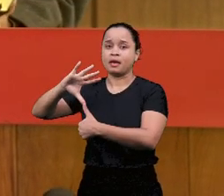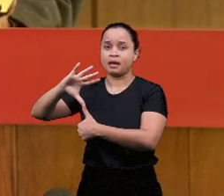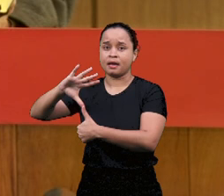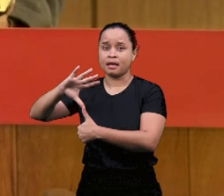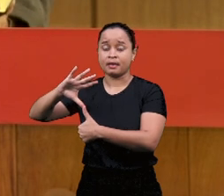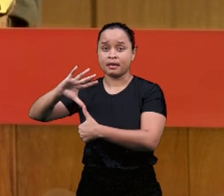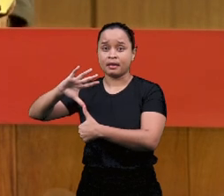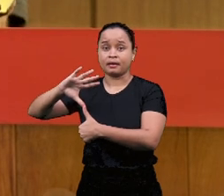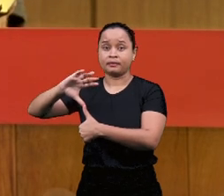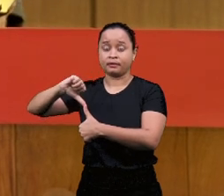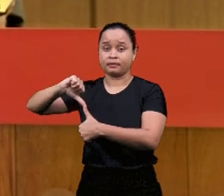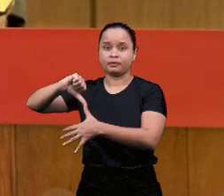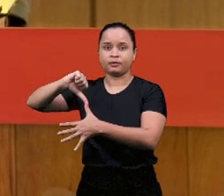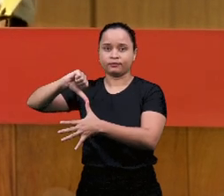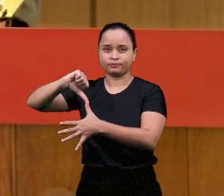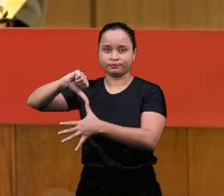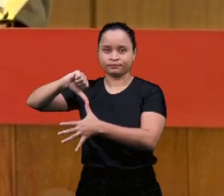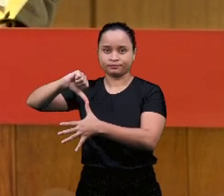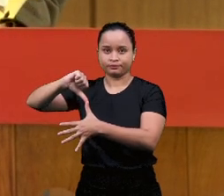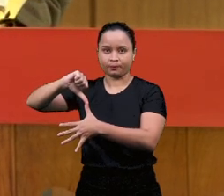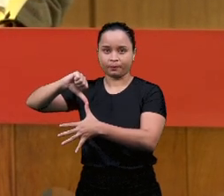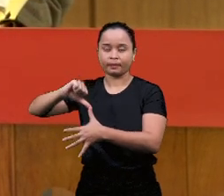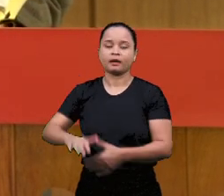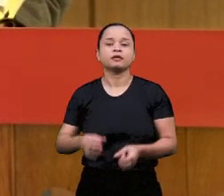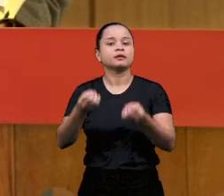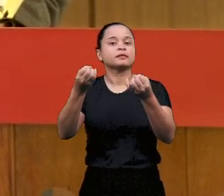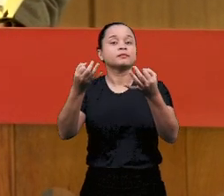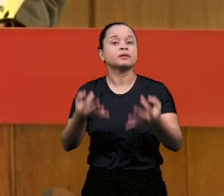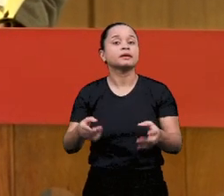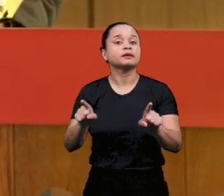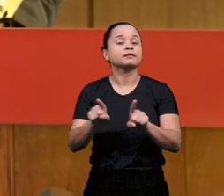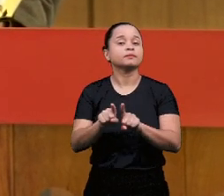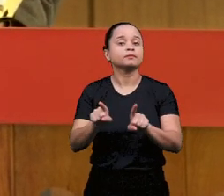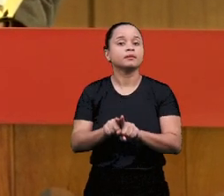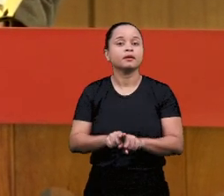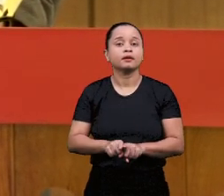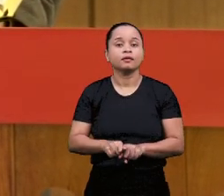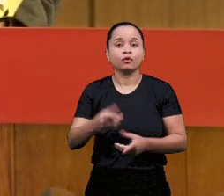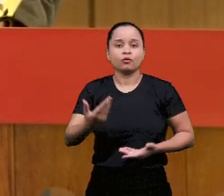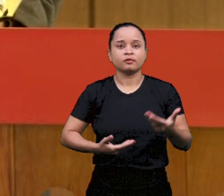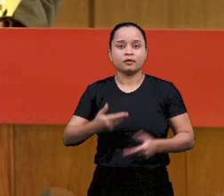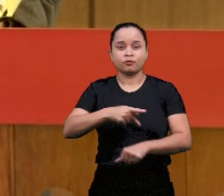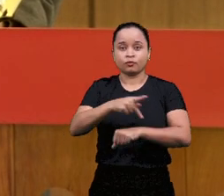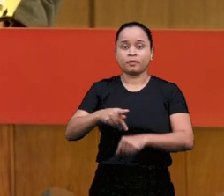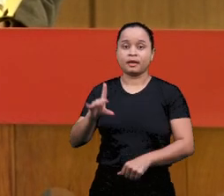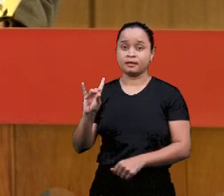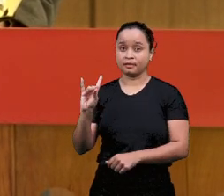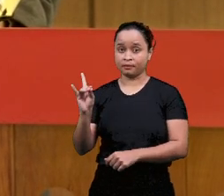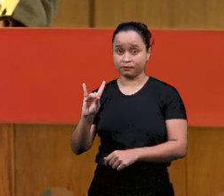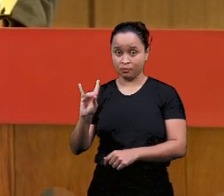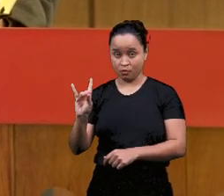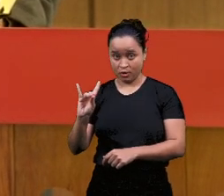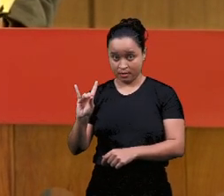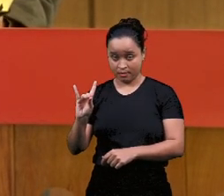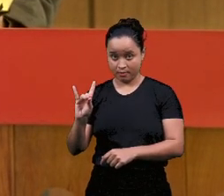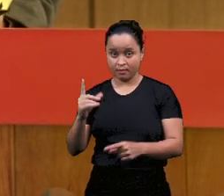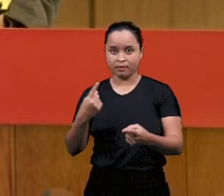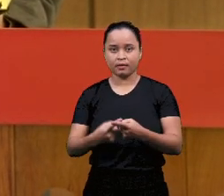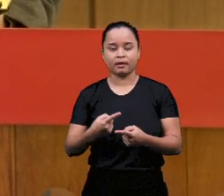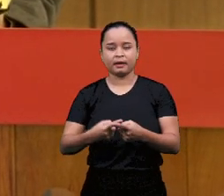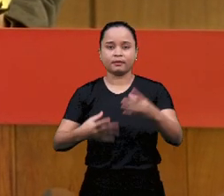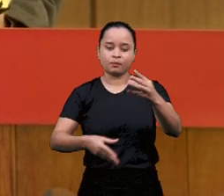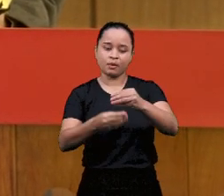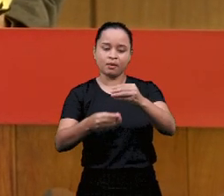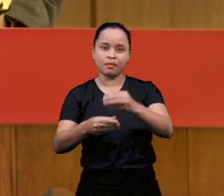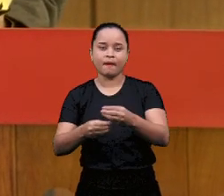les frères et sœurs de Bolivie, cette fois-ci, encore une fois, ont eu un nombre merveilleux de collaboration avec notre école biblique